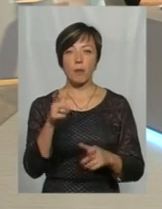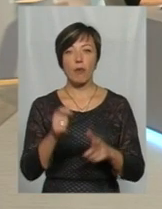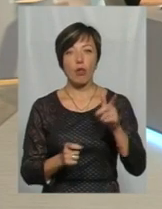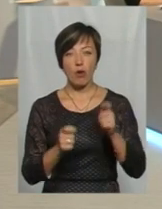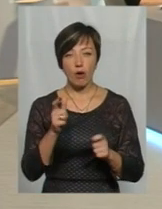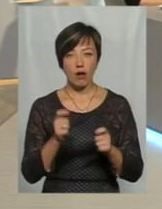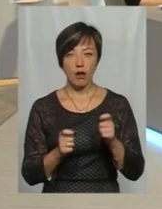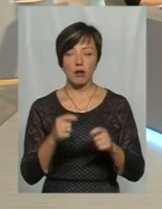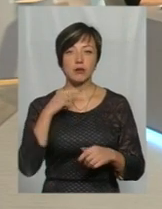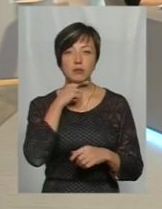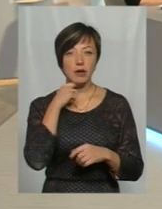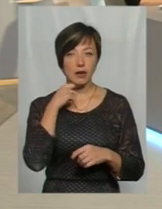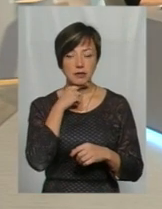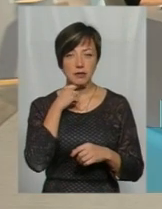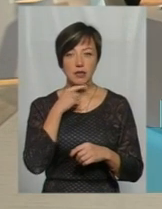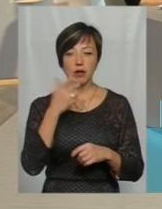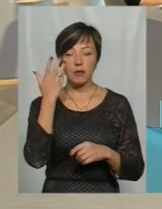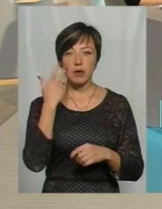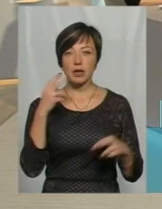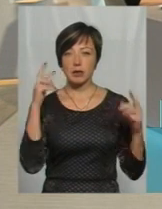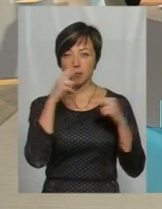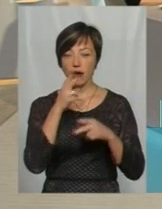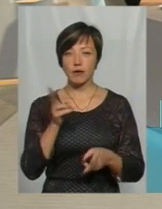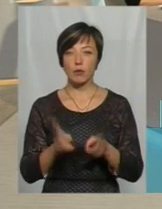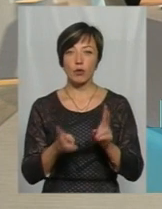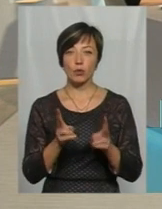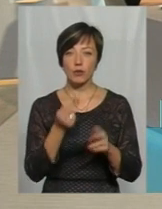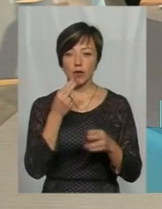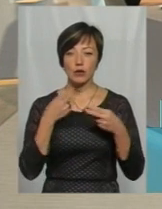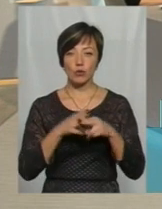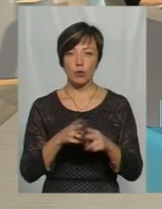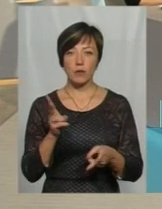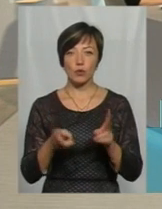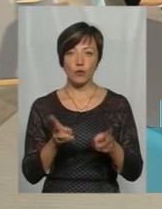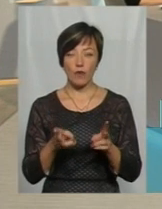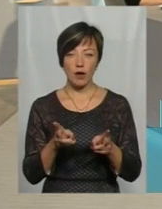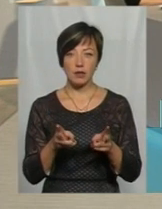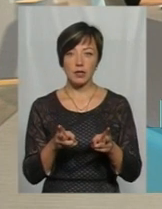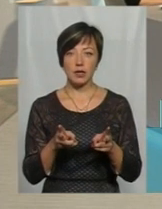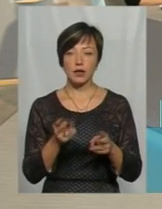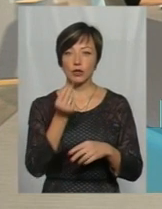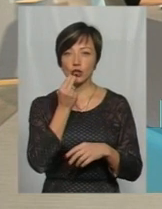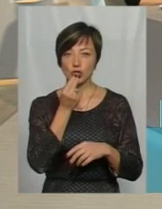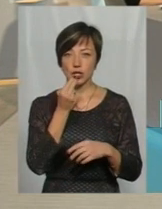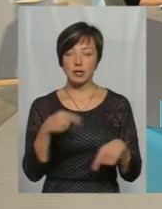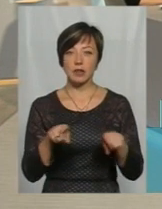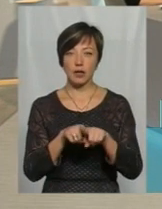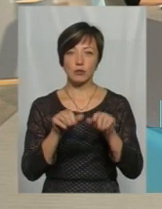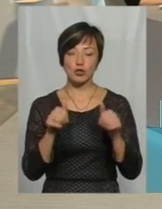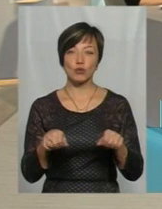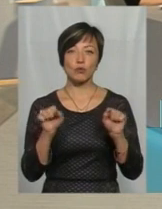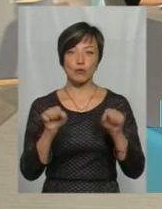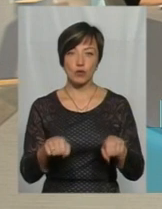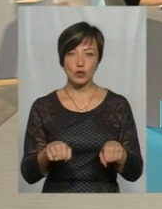молока, м'яса, при неправильному приготуванні, технології приготування їжі, таким чином